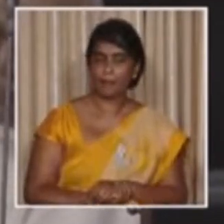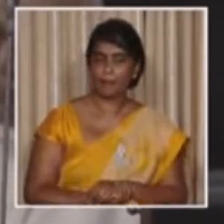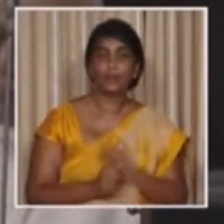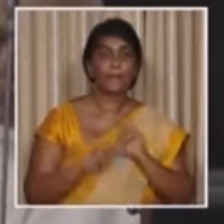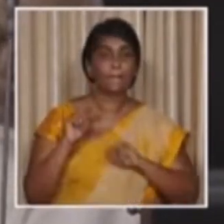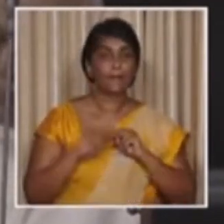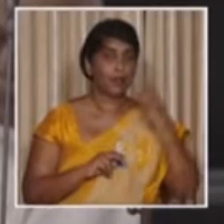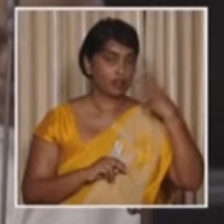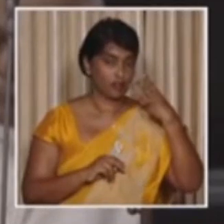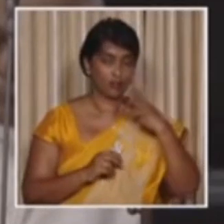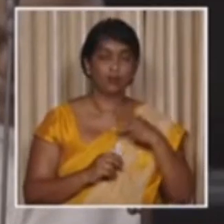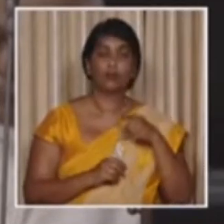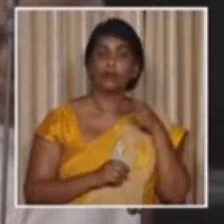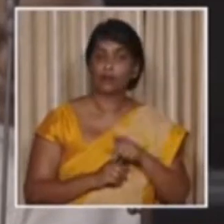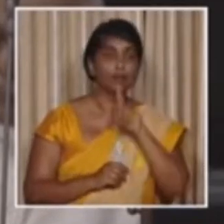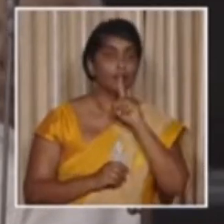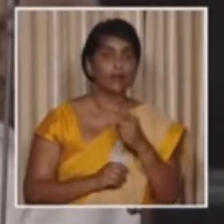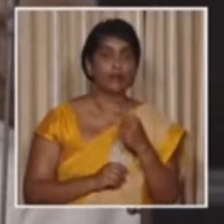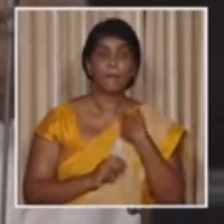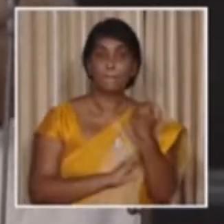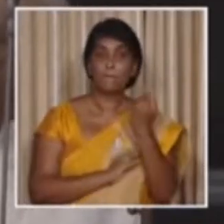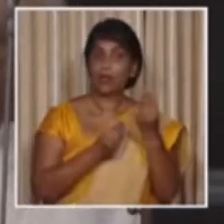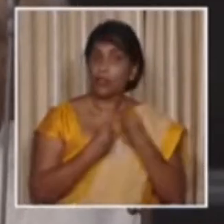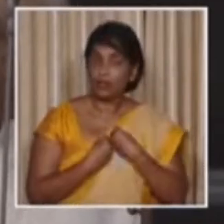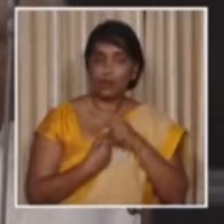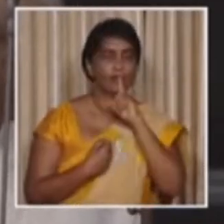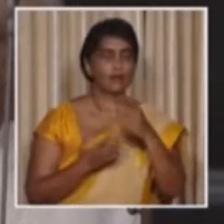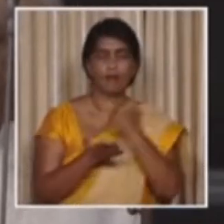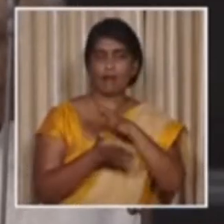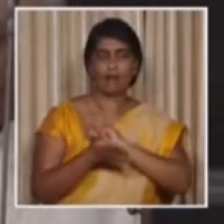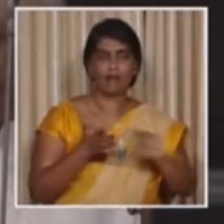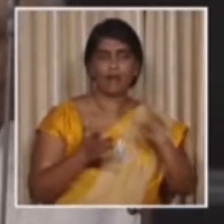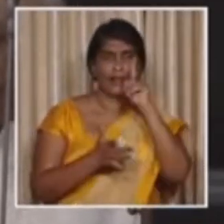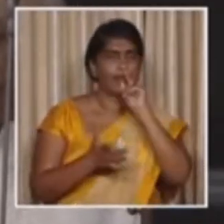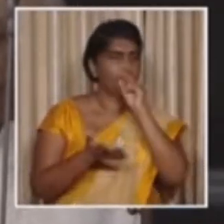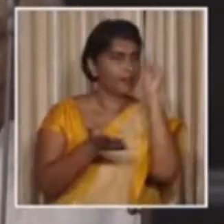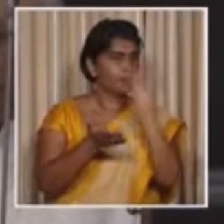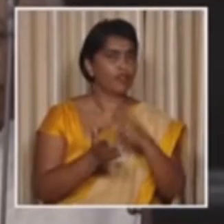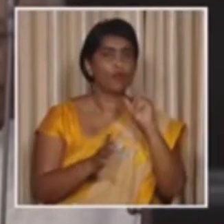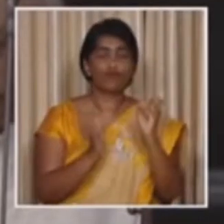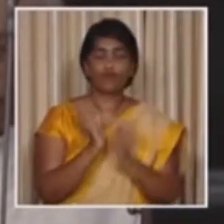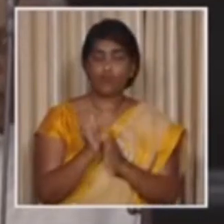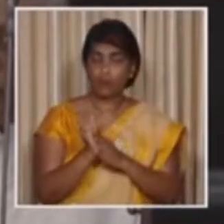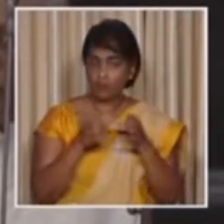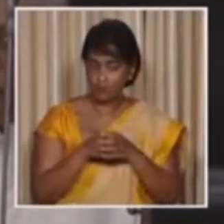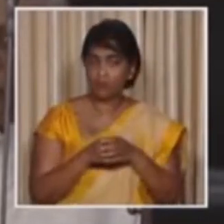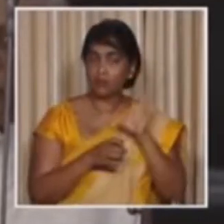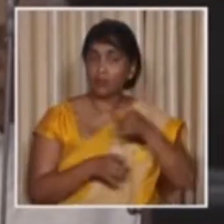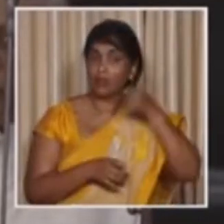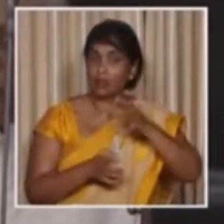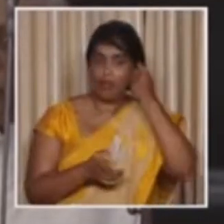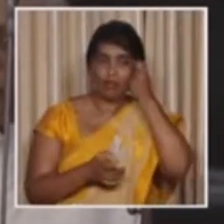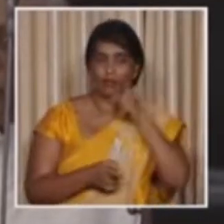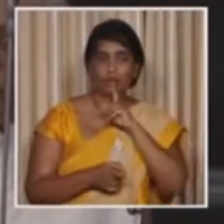February 3 වෙනිදා ඒකවත් කියන්නේ මට මේ බලය ලැබුණා කියලා. එක ලියුමක්වත් දාන්නේ නැහැ කොමිෂන් සභාවේ තීරණයක් කියලා.